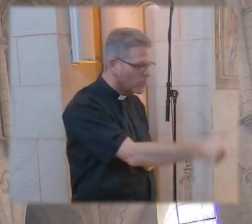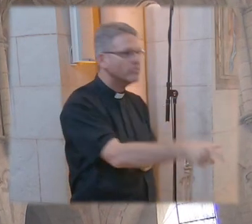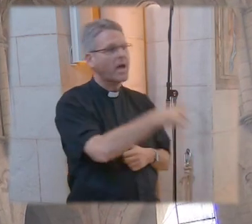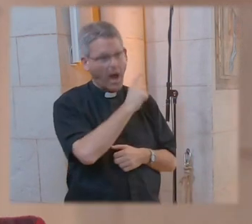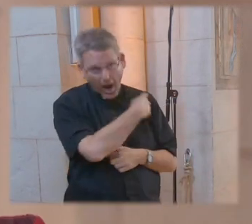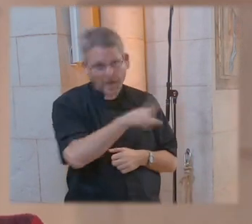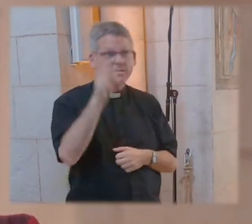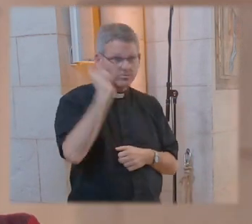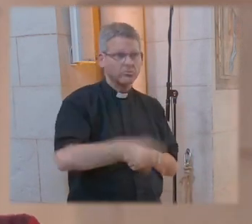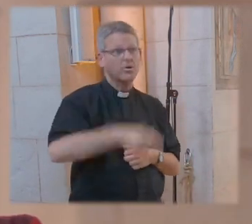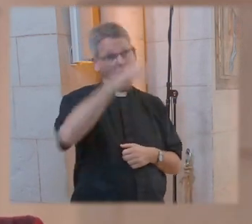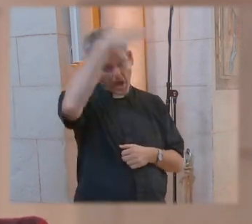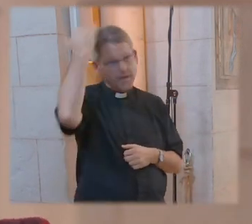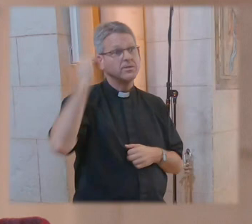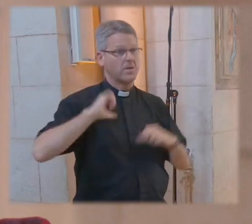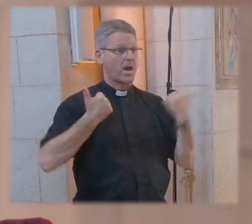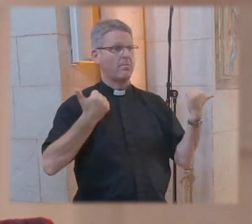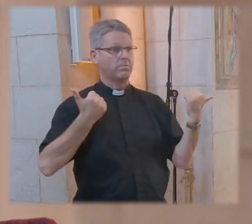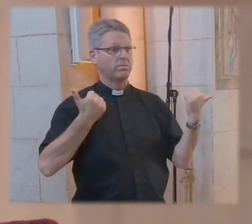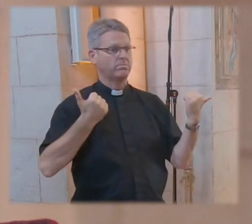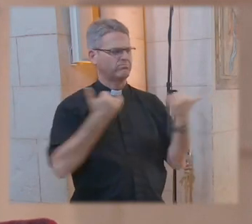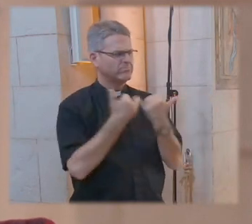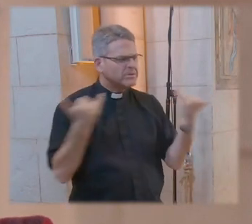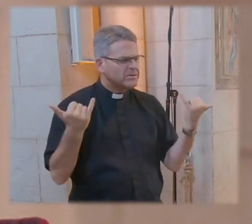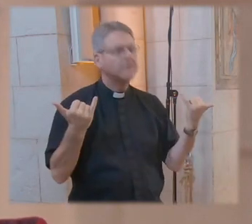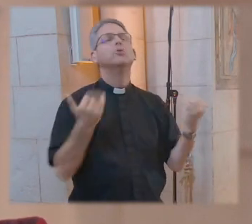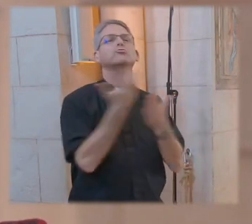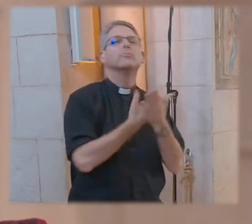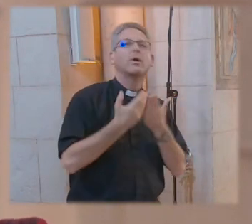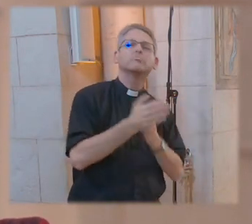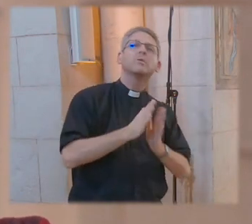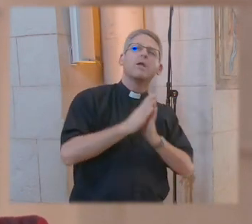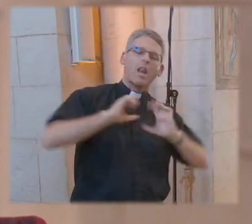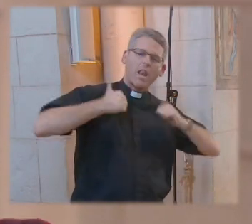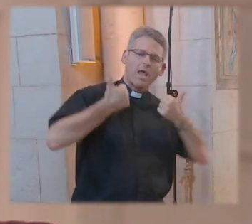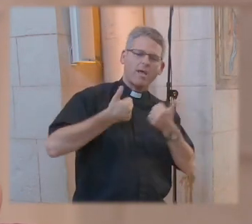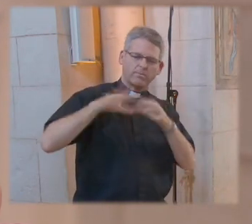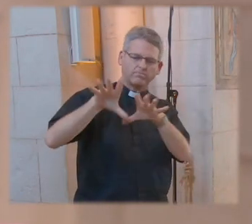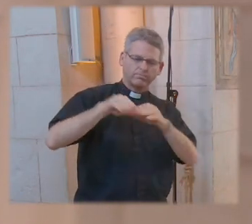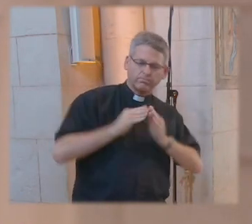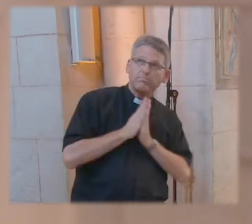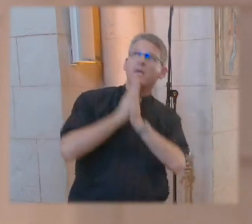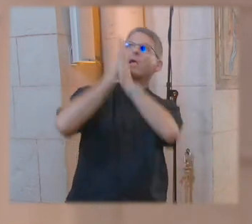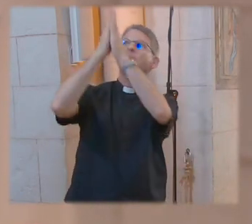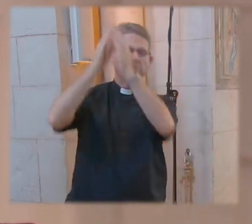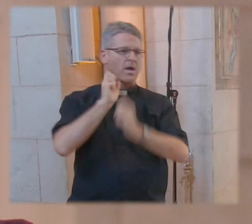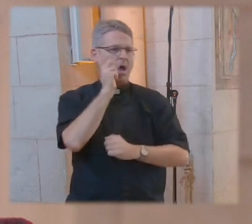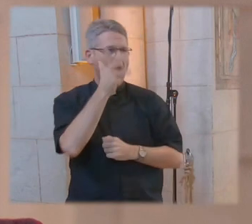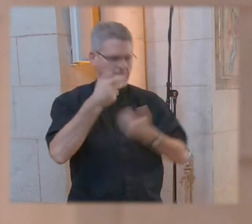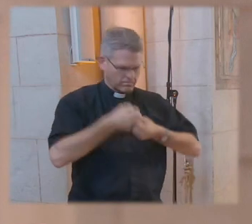werden. Nämlich unser Leben im Gebet einzufalten, um es im Alltag des